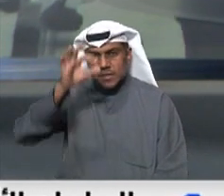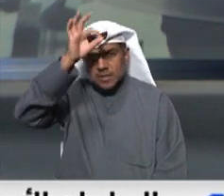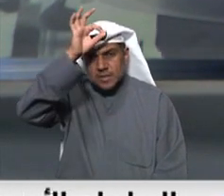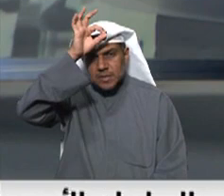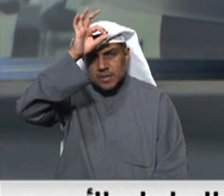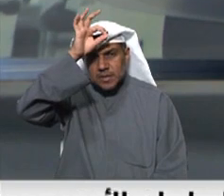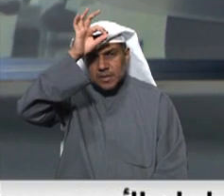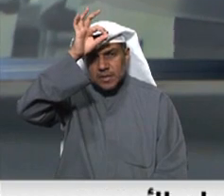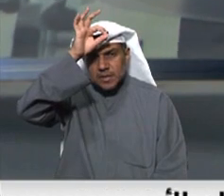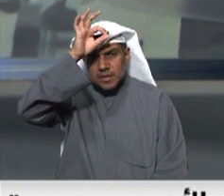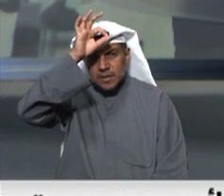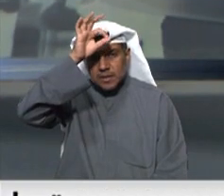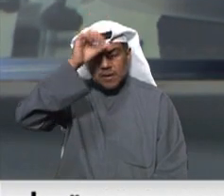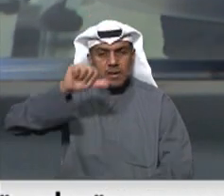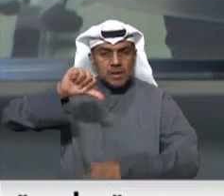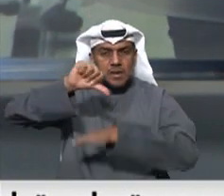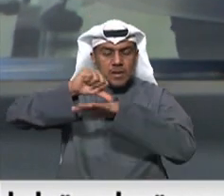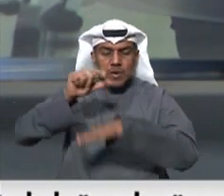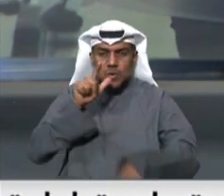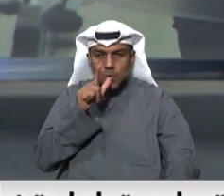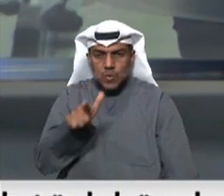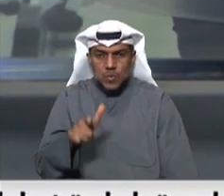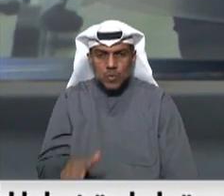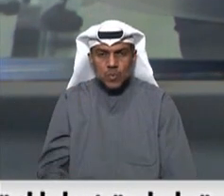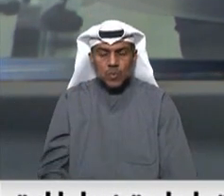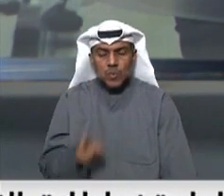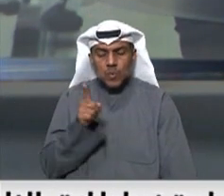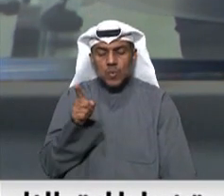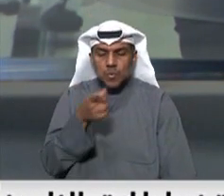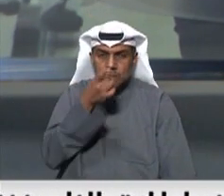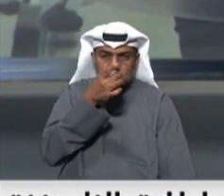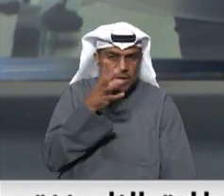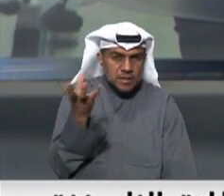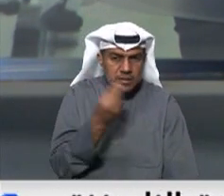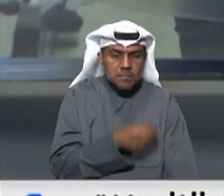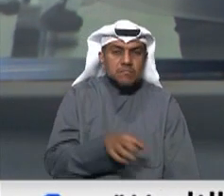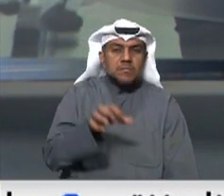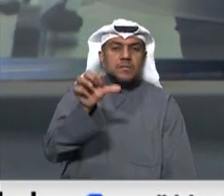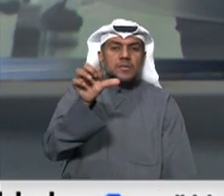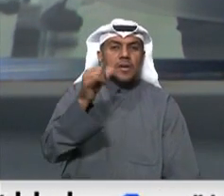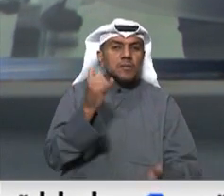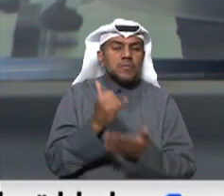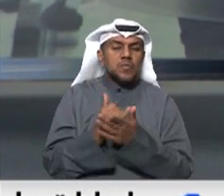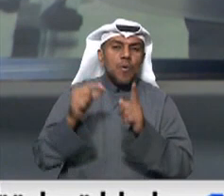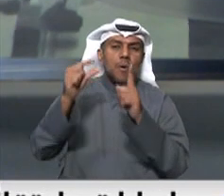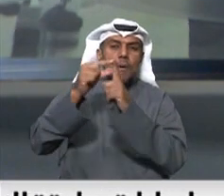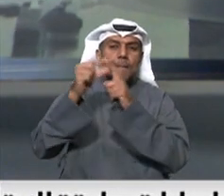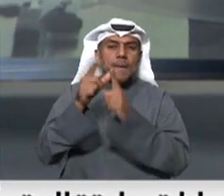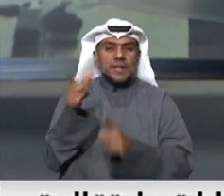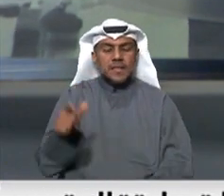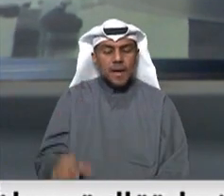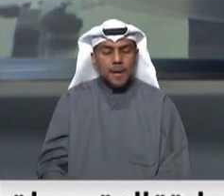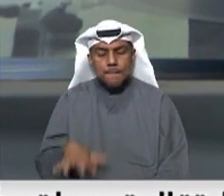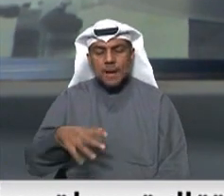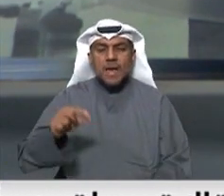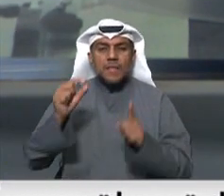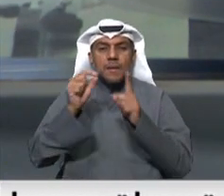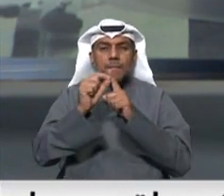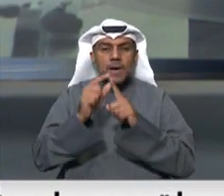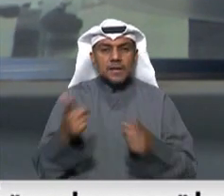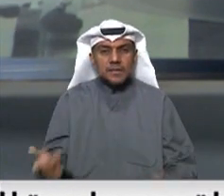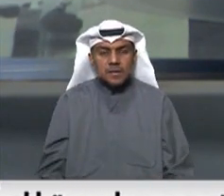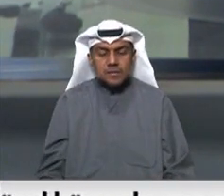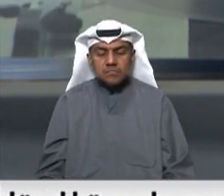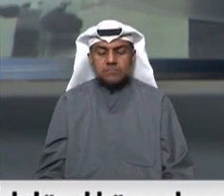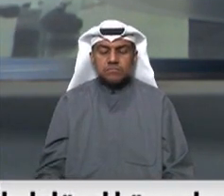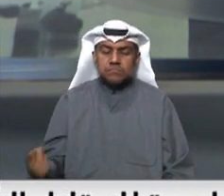اشخاص نعم وكانت وزاره الشؤون الخارجيه الباكستانيه قد اعلنت اليوم تنفيذ ضربات عسكريه ضد